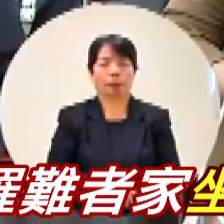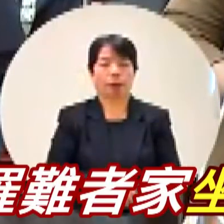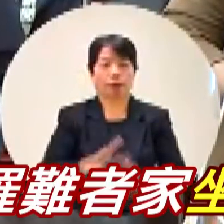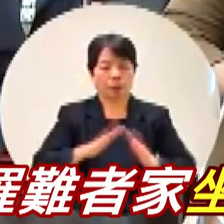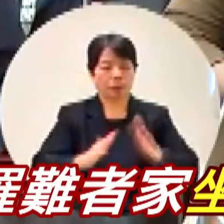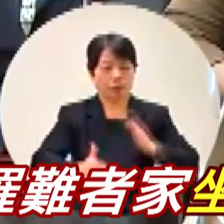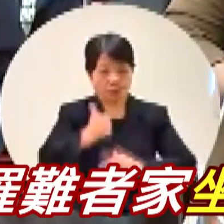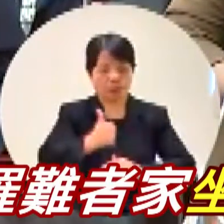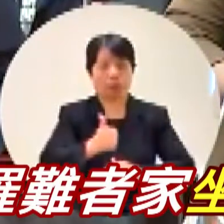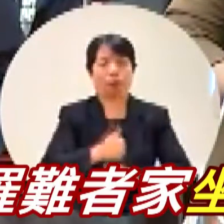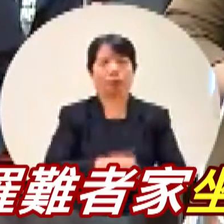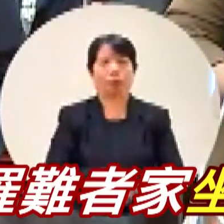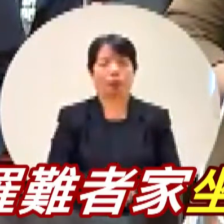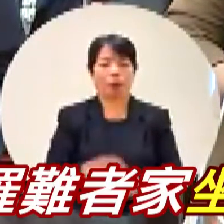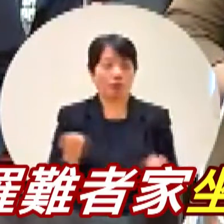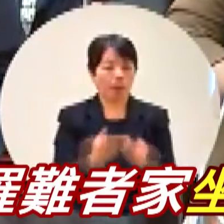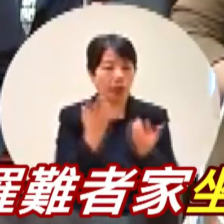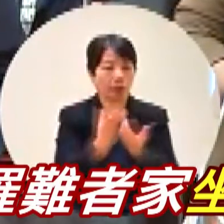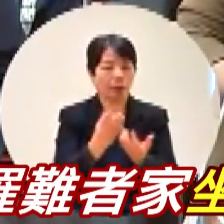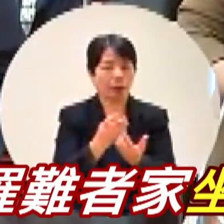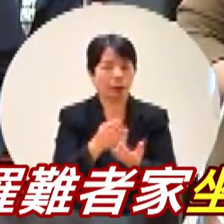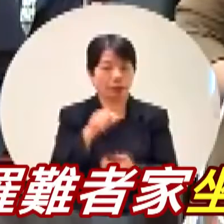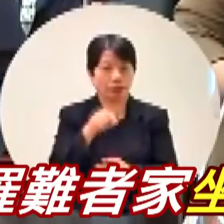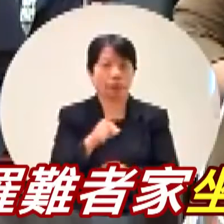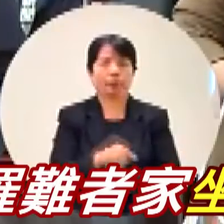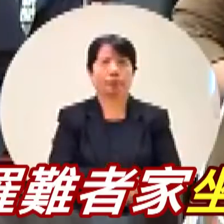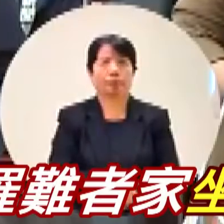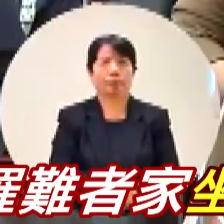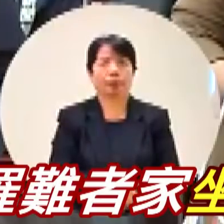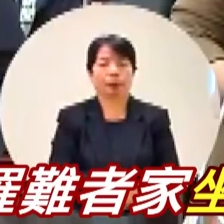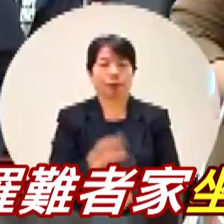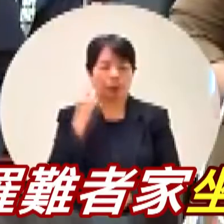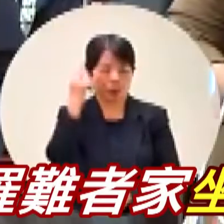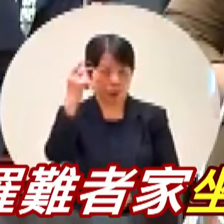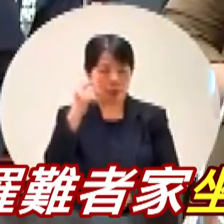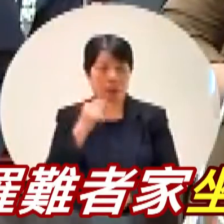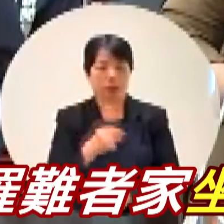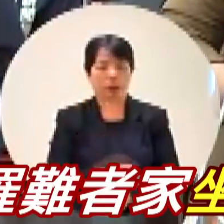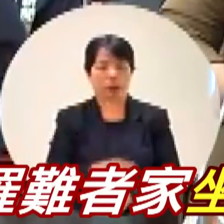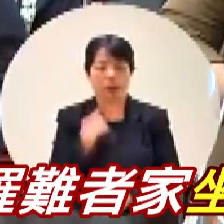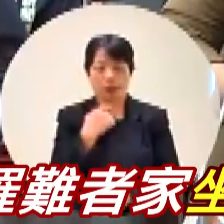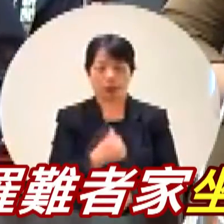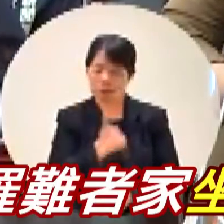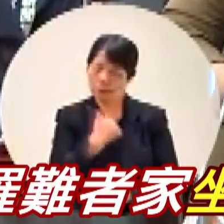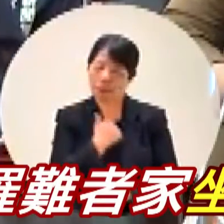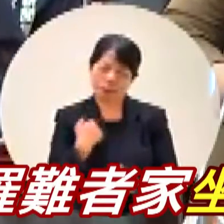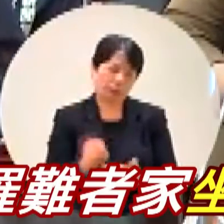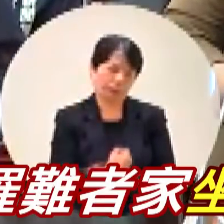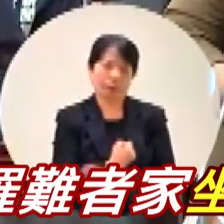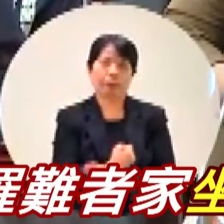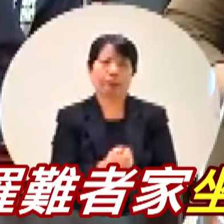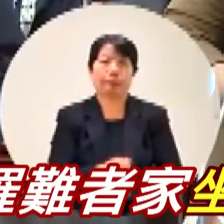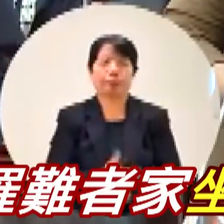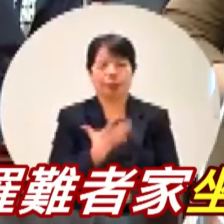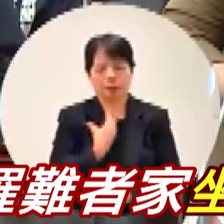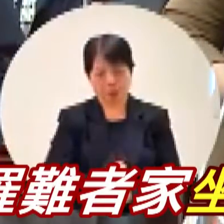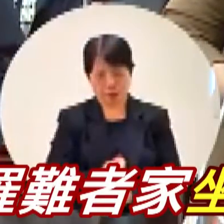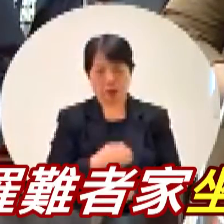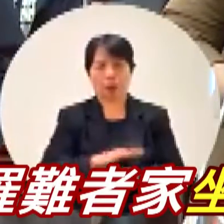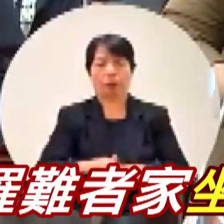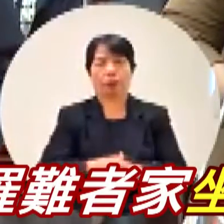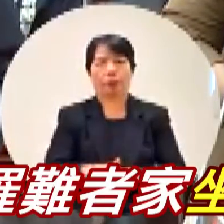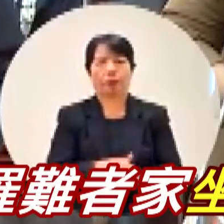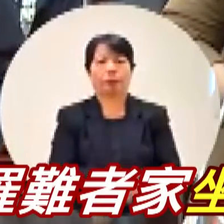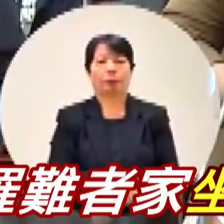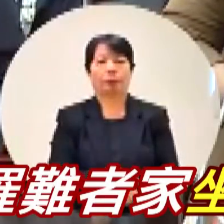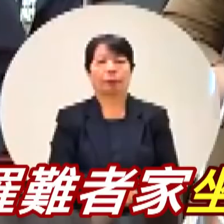长，发生这种事情，是我们觉得真的是非常的遗憾，那我也感到非常